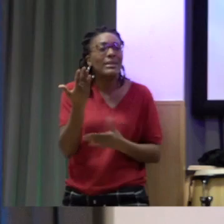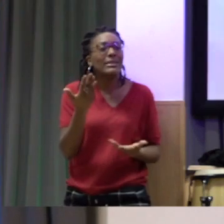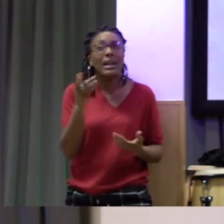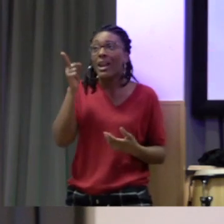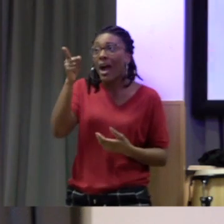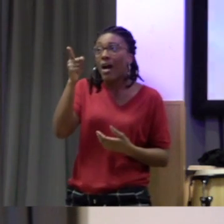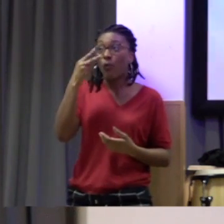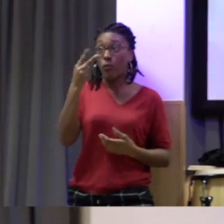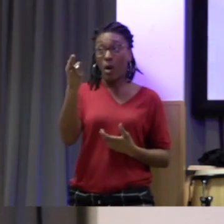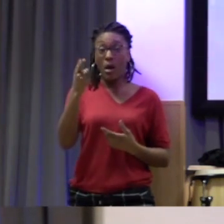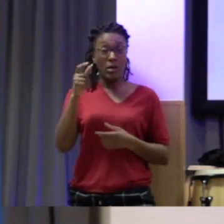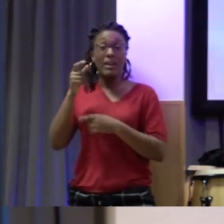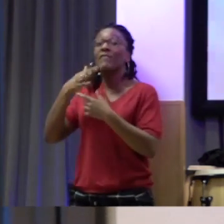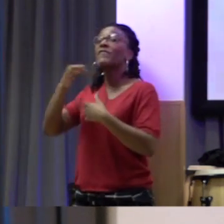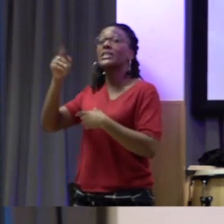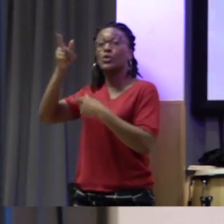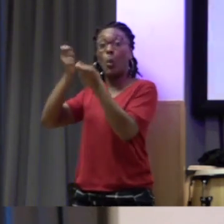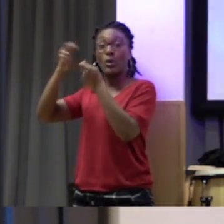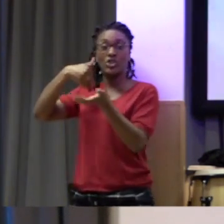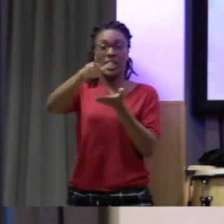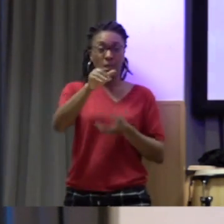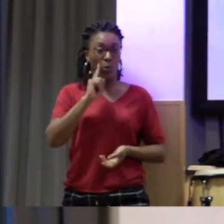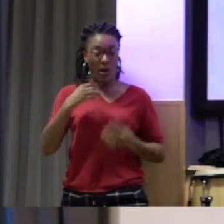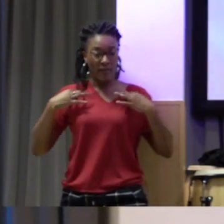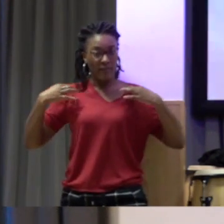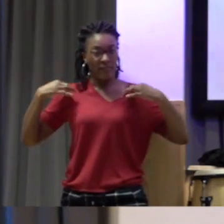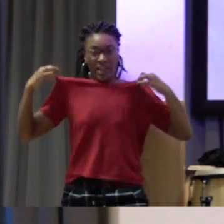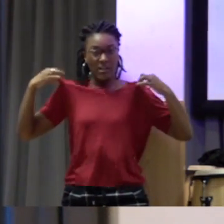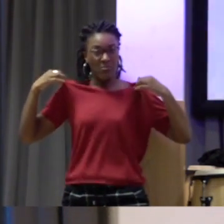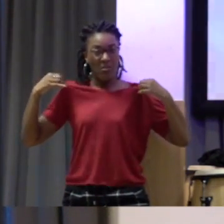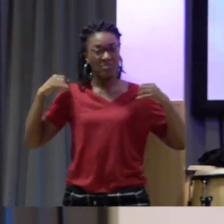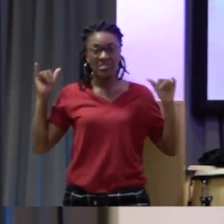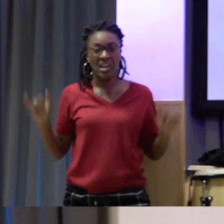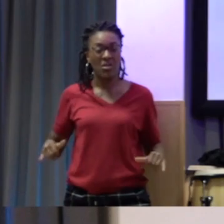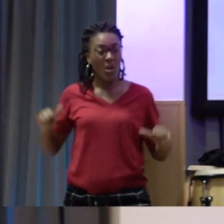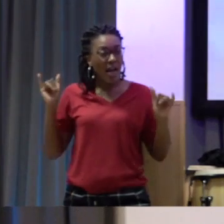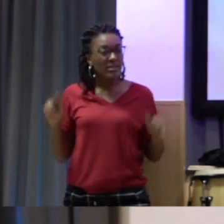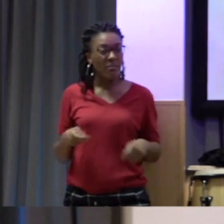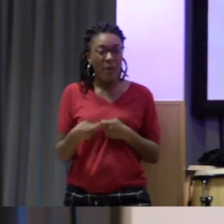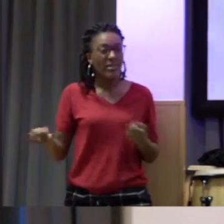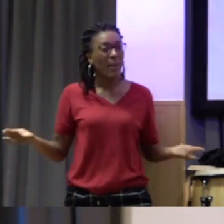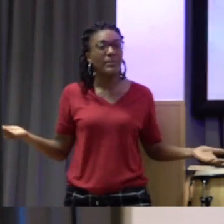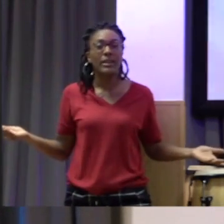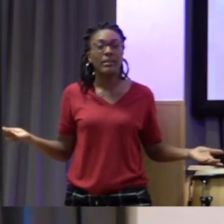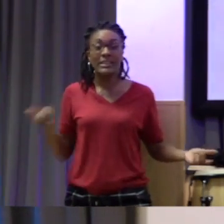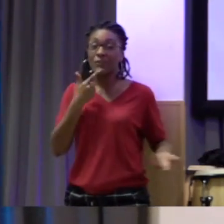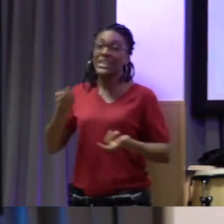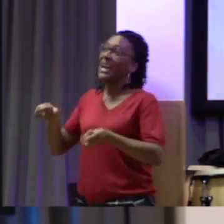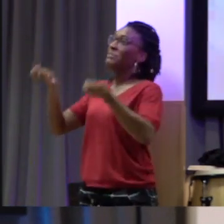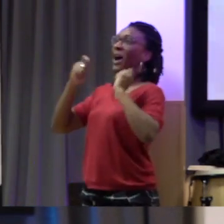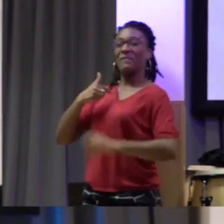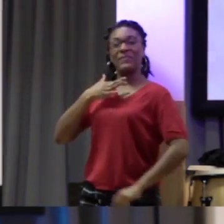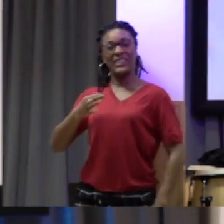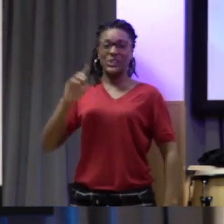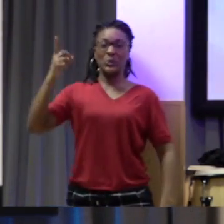pas d'habit de noces. Leur qualité de statut de fils de Dieu n'a servi à